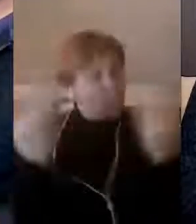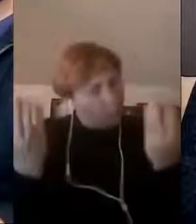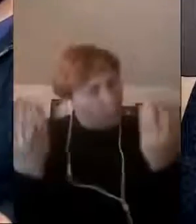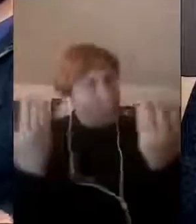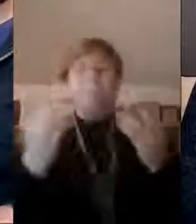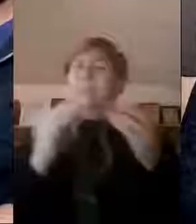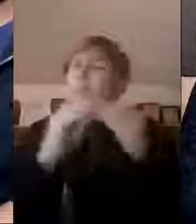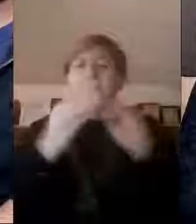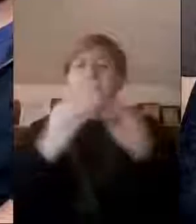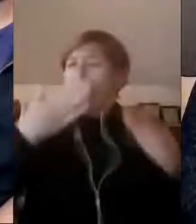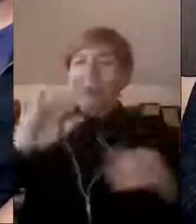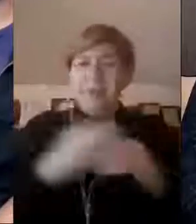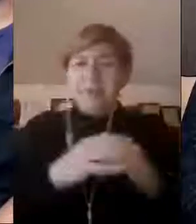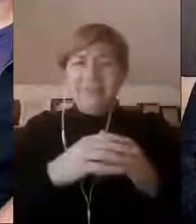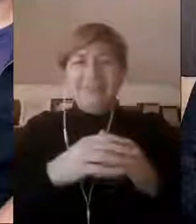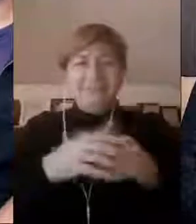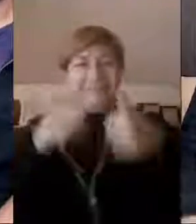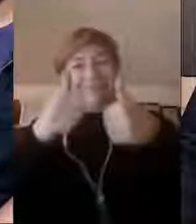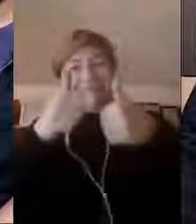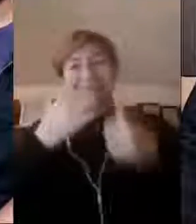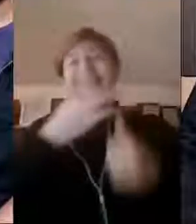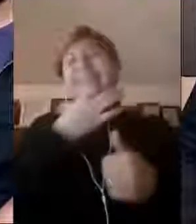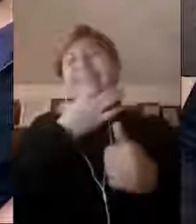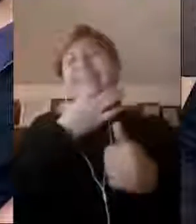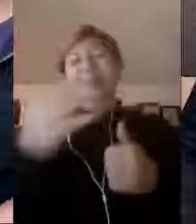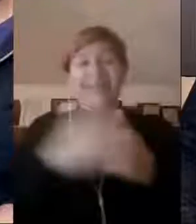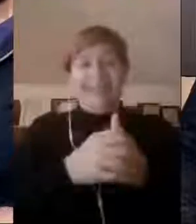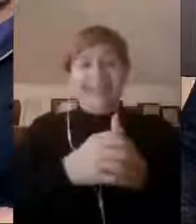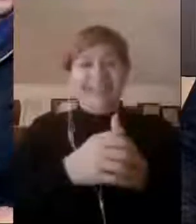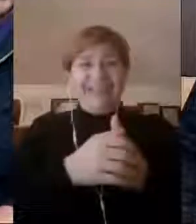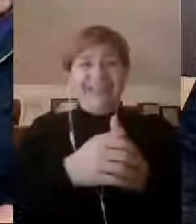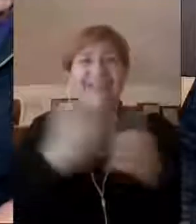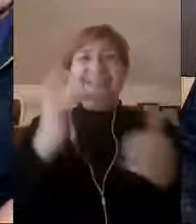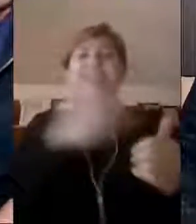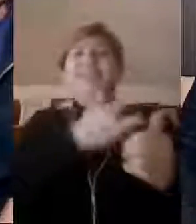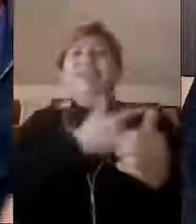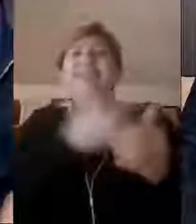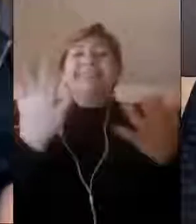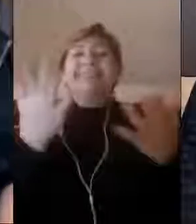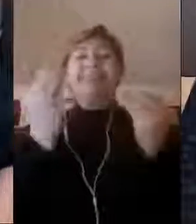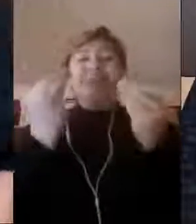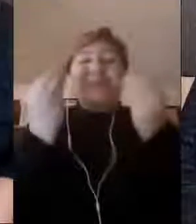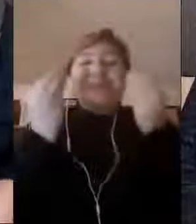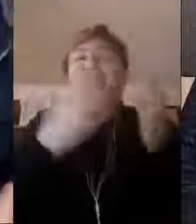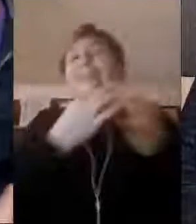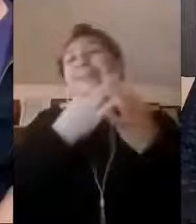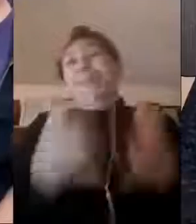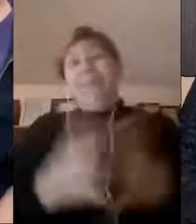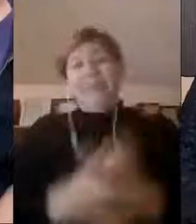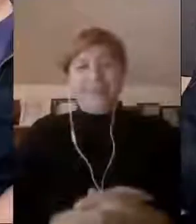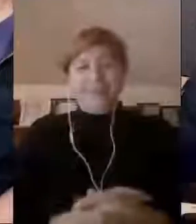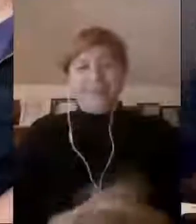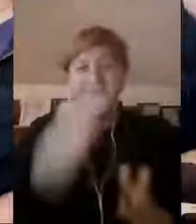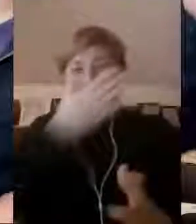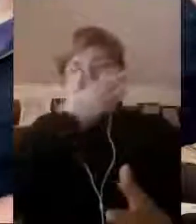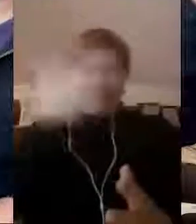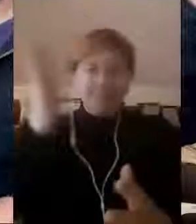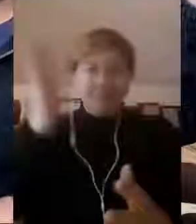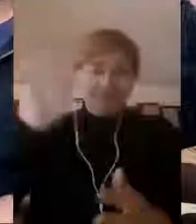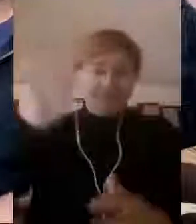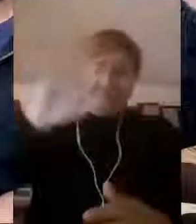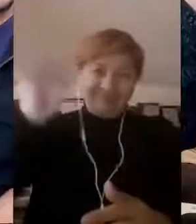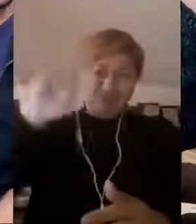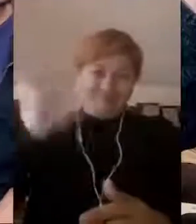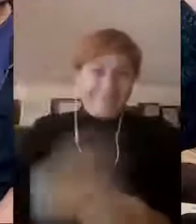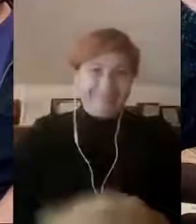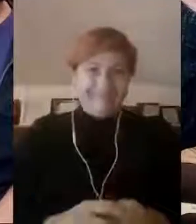Discord'da teşekkürler. sohbet ederiz, hepsine okeyim yani, sıkıntı Çok yok. teşekkürler. Teşekkürler Turgut. Cansın. Tekrar sağ ol. Ben Çok teşekkür ederim, teşekkürler. öpüyorum hepinizi, Biz de. kendinize